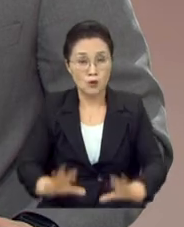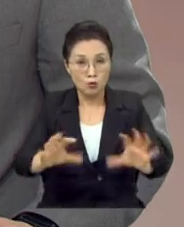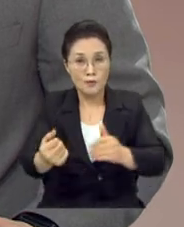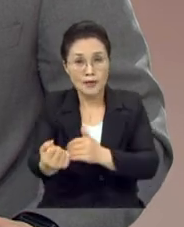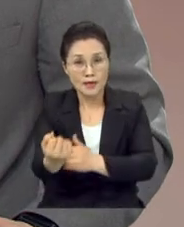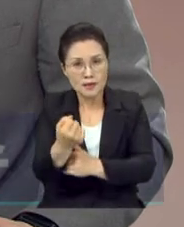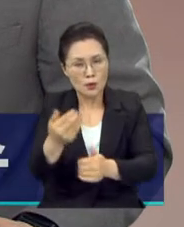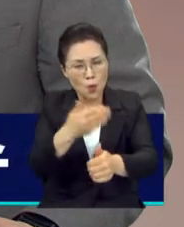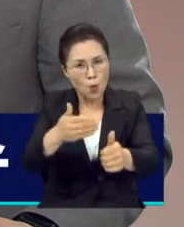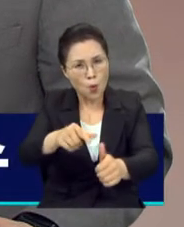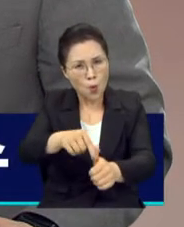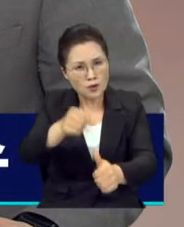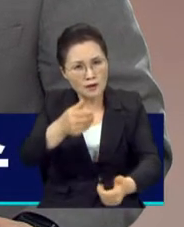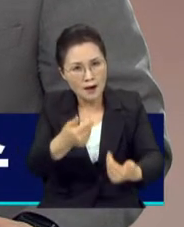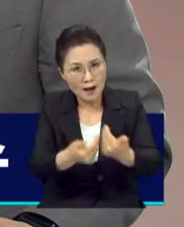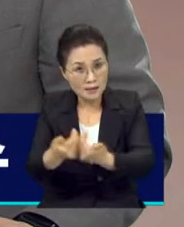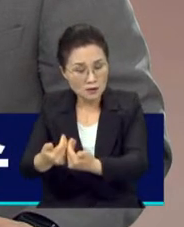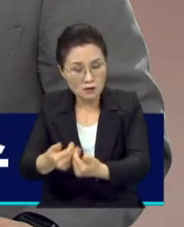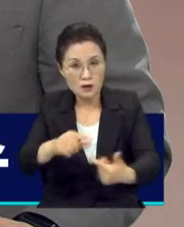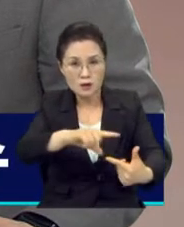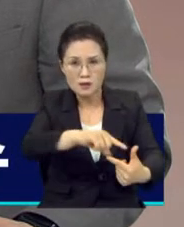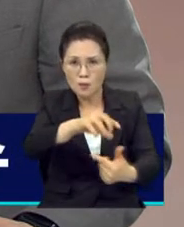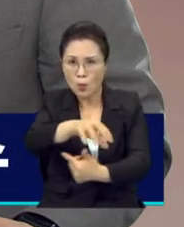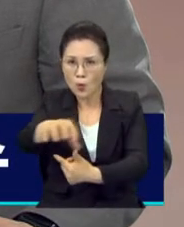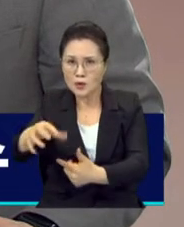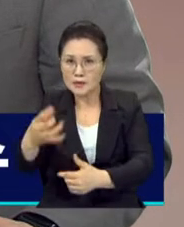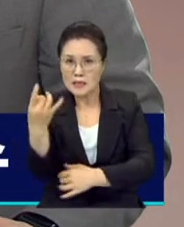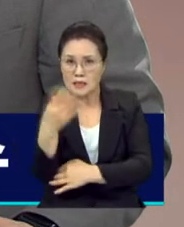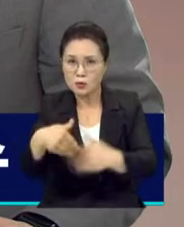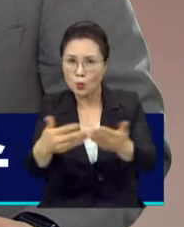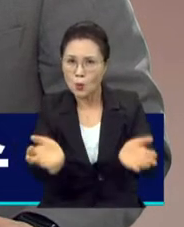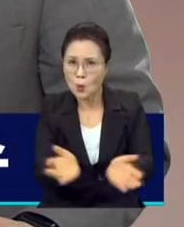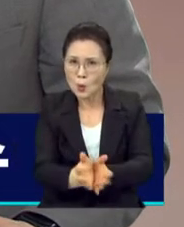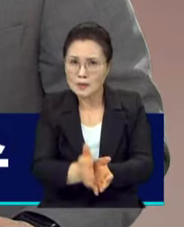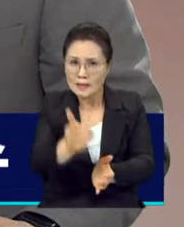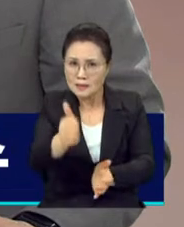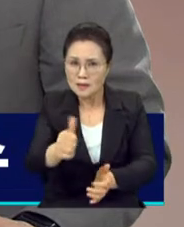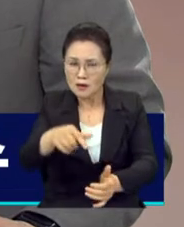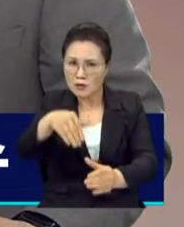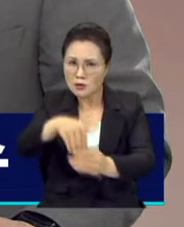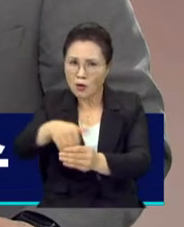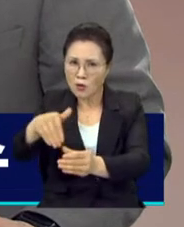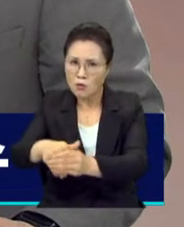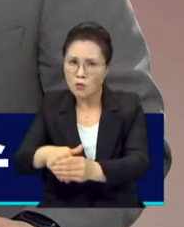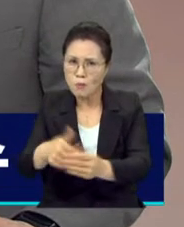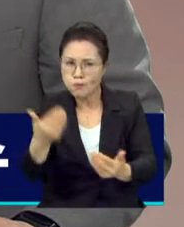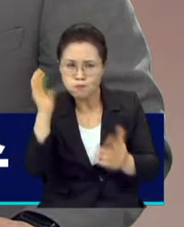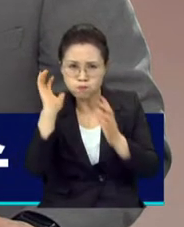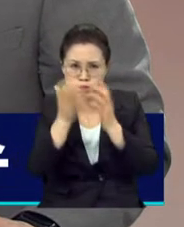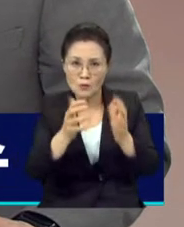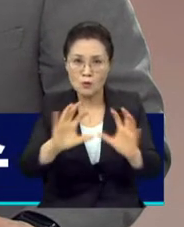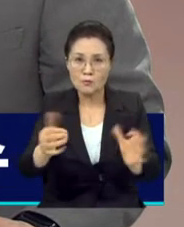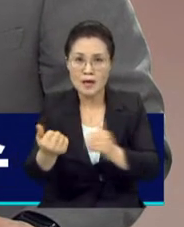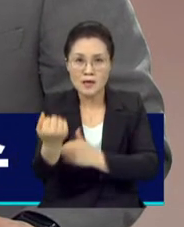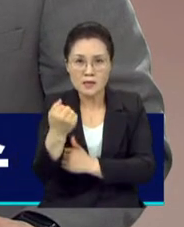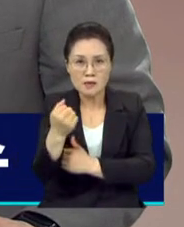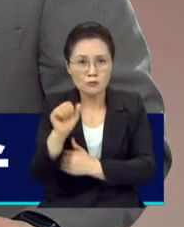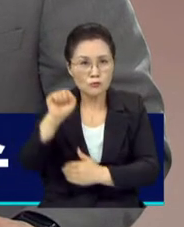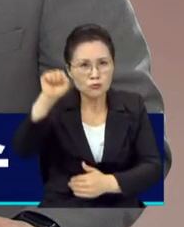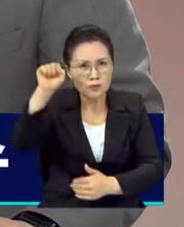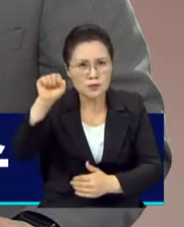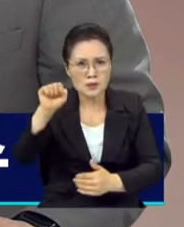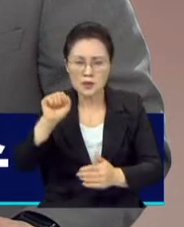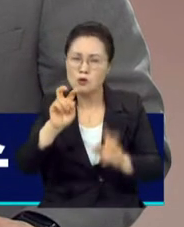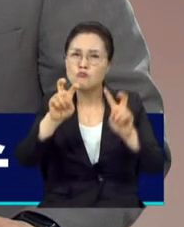국민의 힘 공천 갈등 으로 경남 곳곳에 기초단체장 선거 구도가 요동치고 있습니다 국민의 힘 출신 후보들이 이 따라 무소속